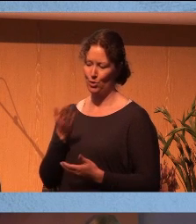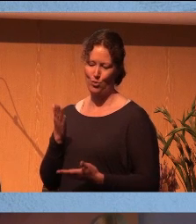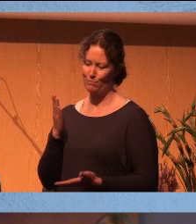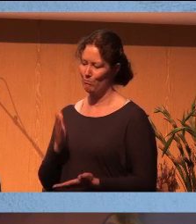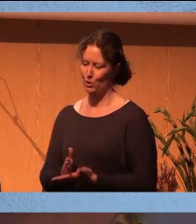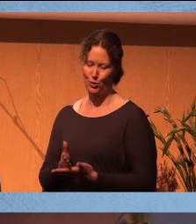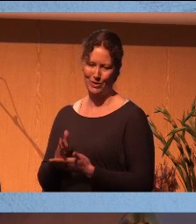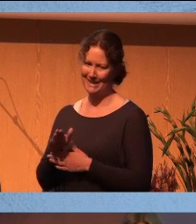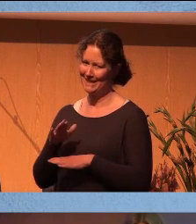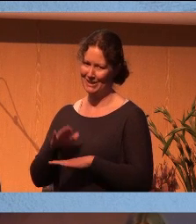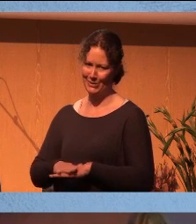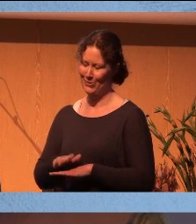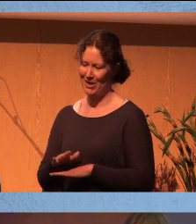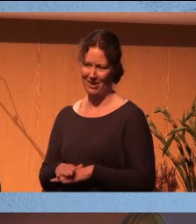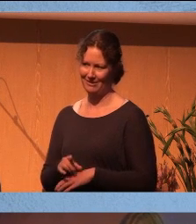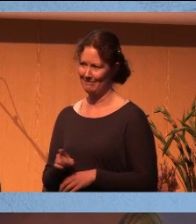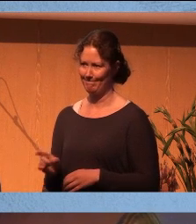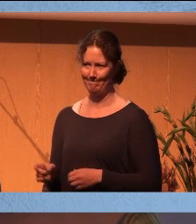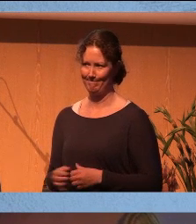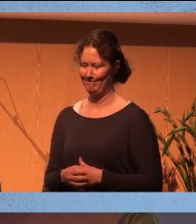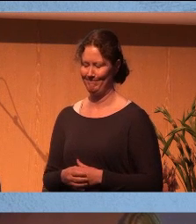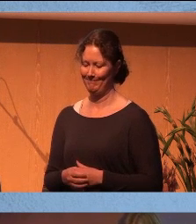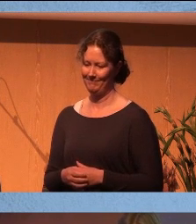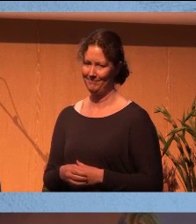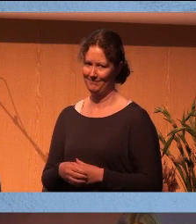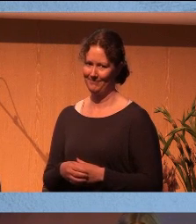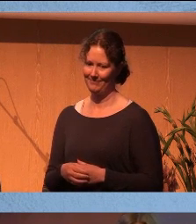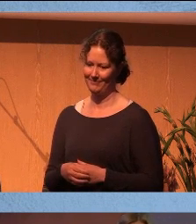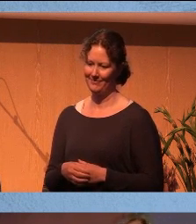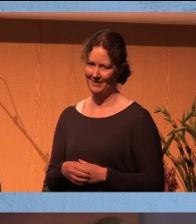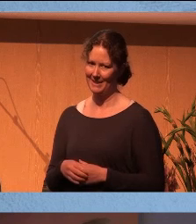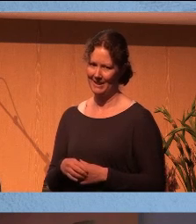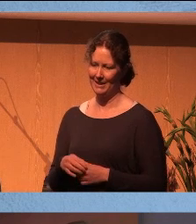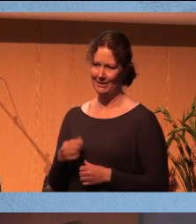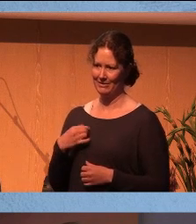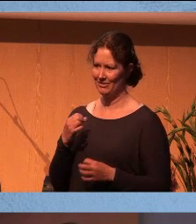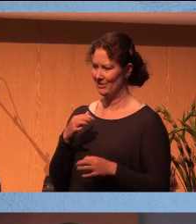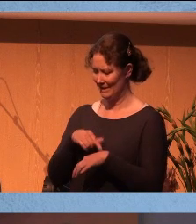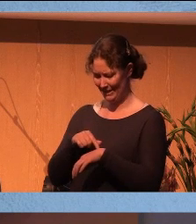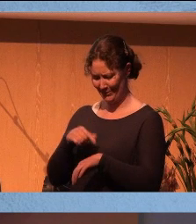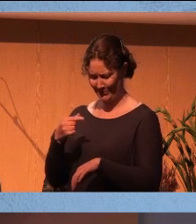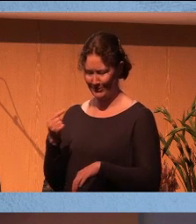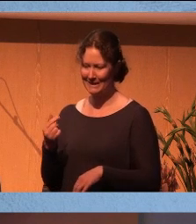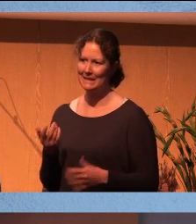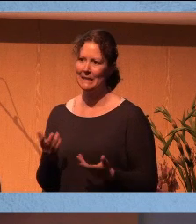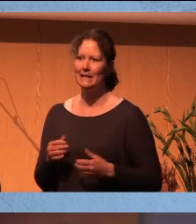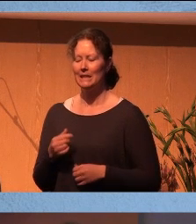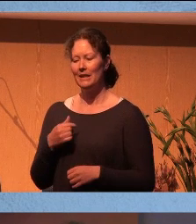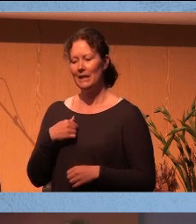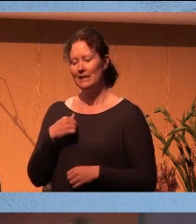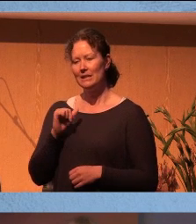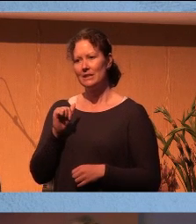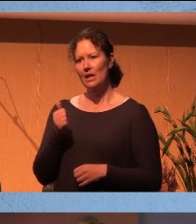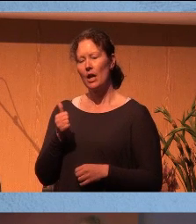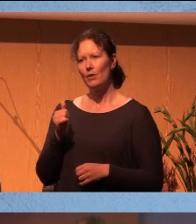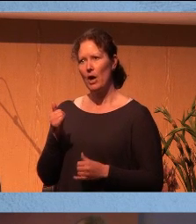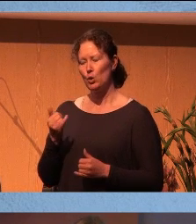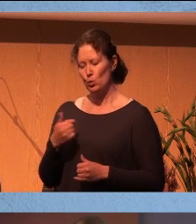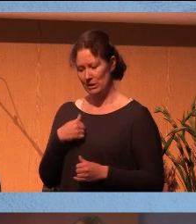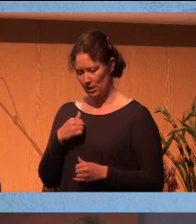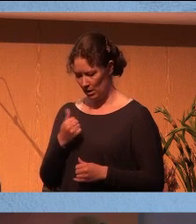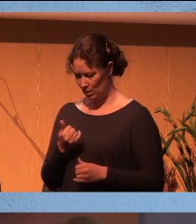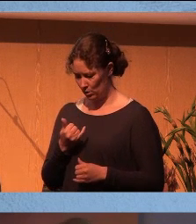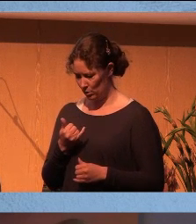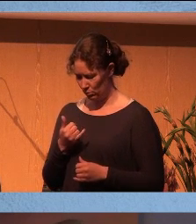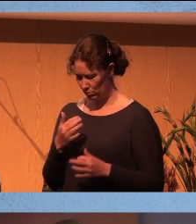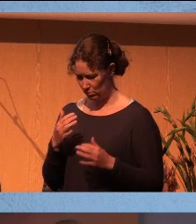beslutningsgrunnlag, dere. Og da ser jeg at tiden begynner å løpe, men jeg rekker å bli ferdig, for da skal jeg, skal vi se, jo,